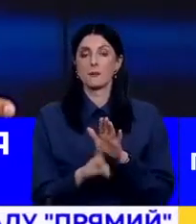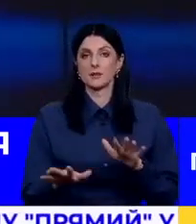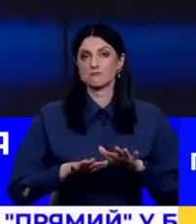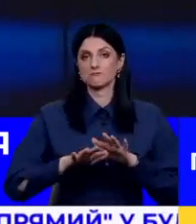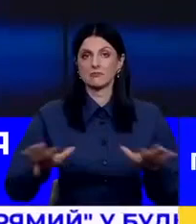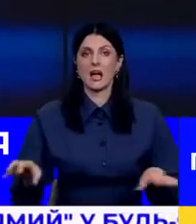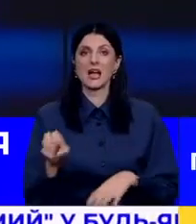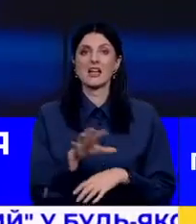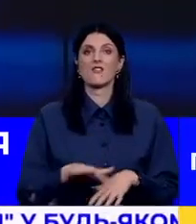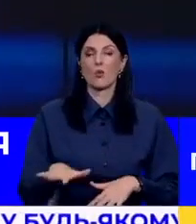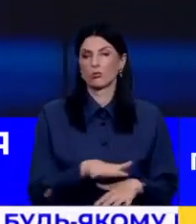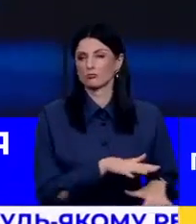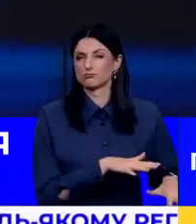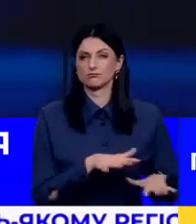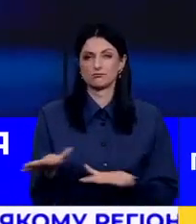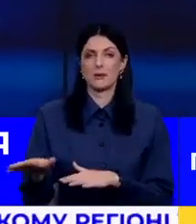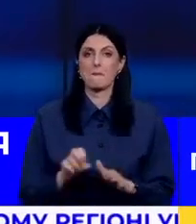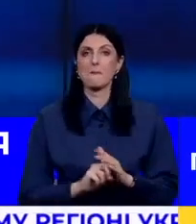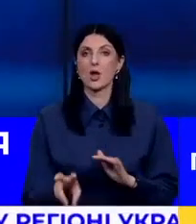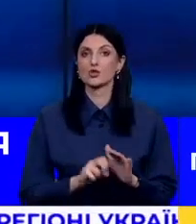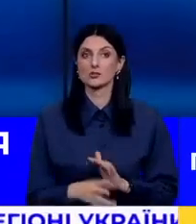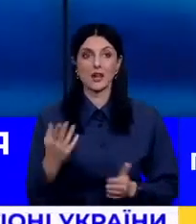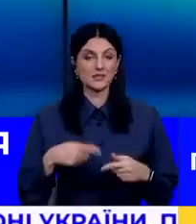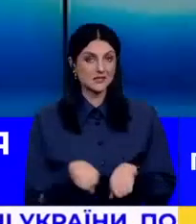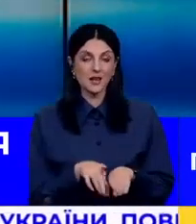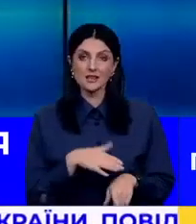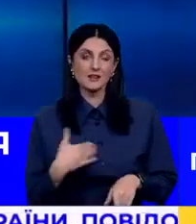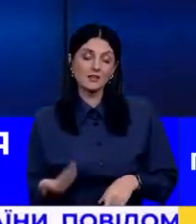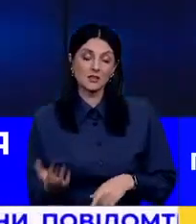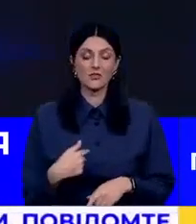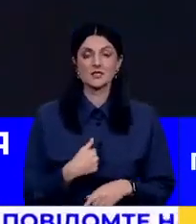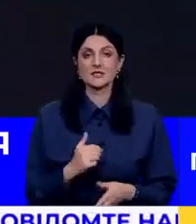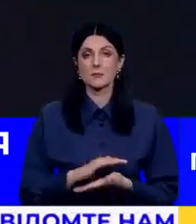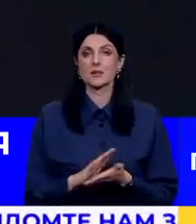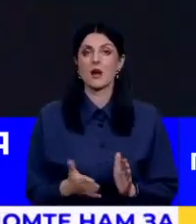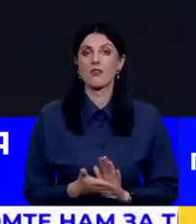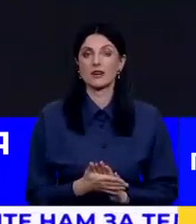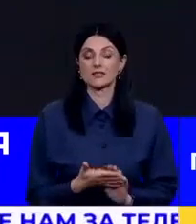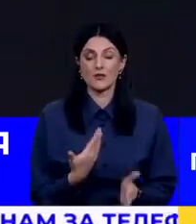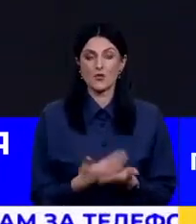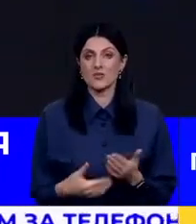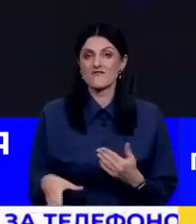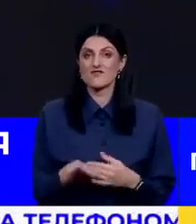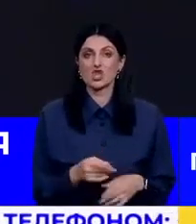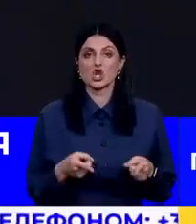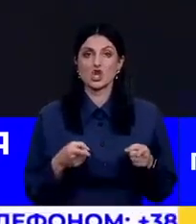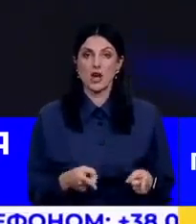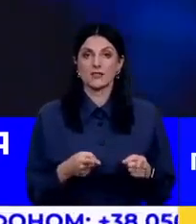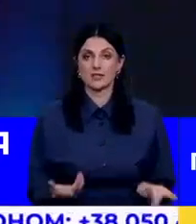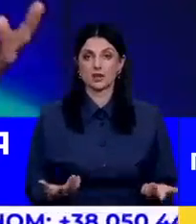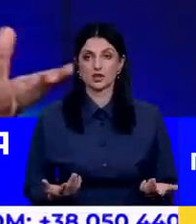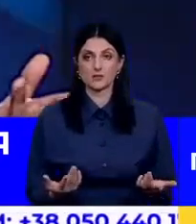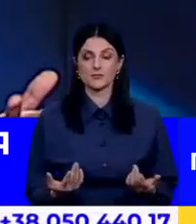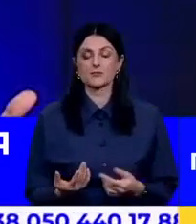новая волна беженцев. А если вы не хотите вот так, тогда давайте как-то с нами договариваться. Ну, фактично. Вот и весь шантаж. Росія производить війну. Ясно,